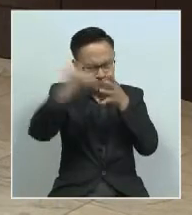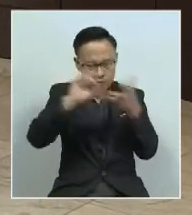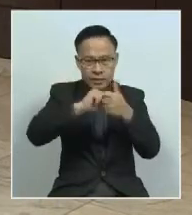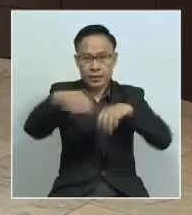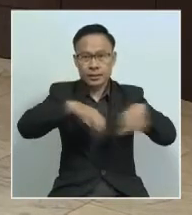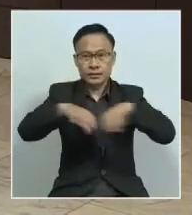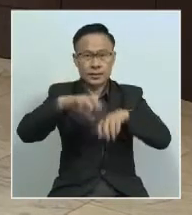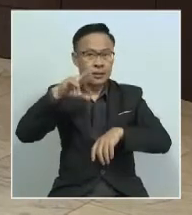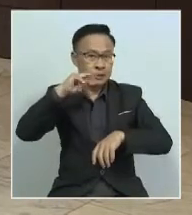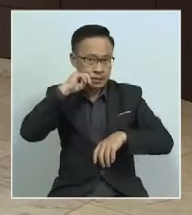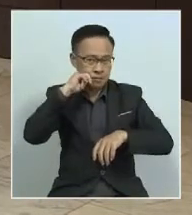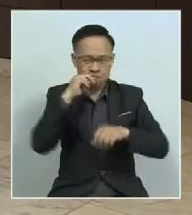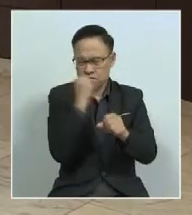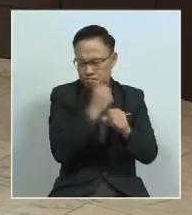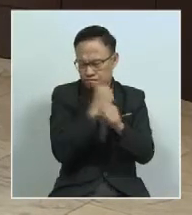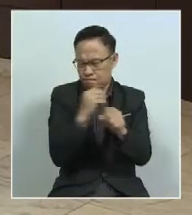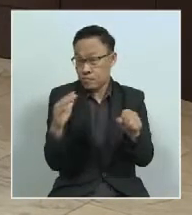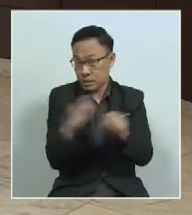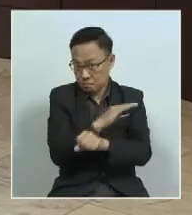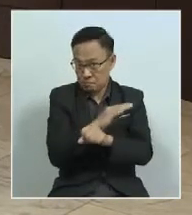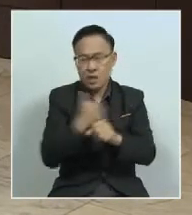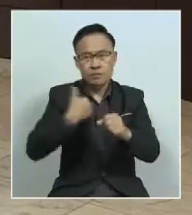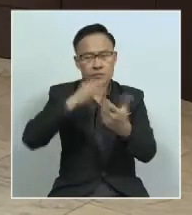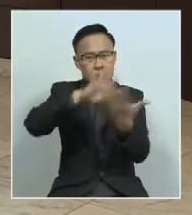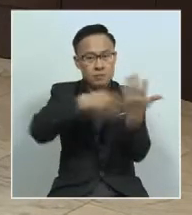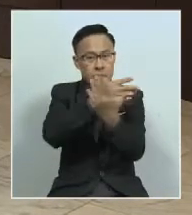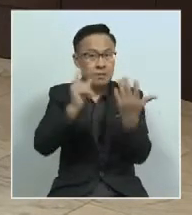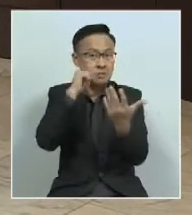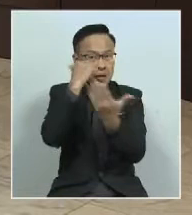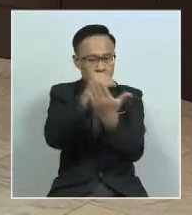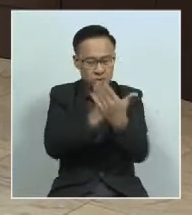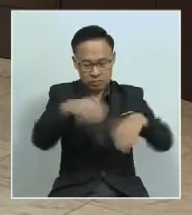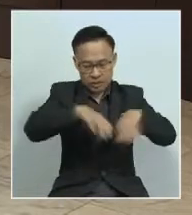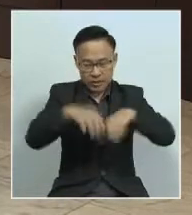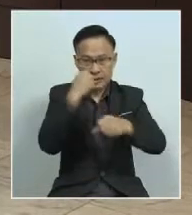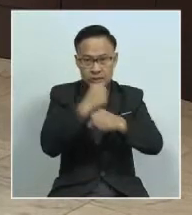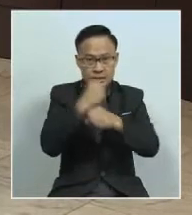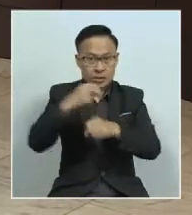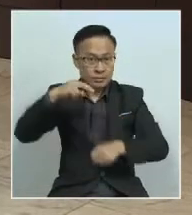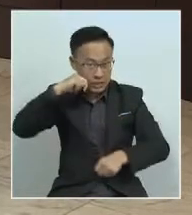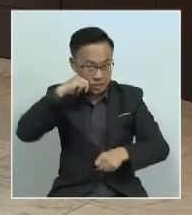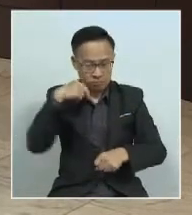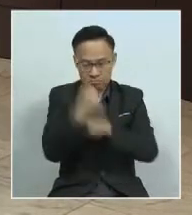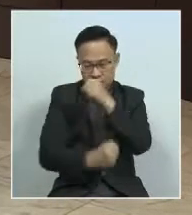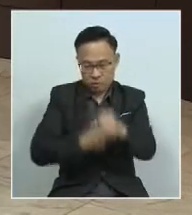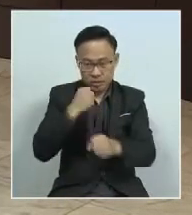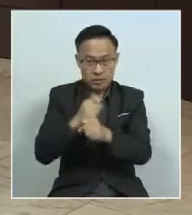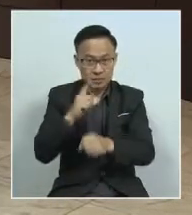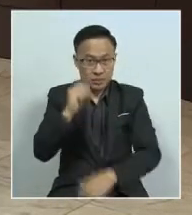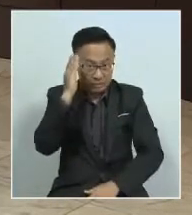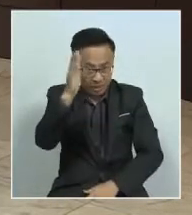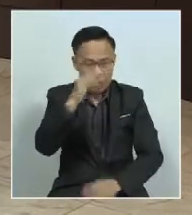การบริหารจัดการน้ำเป็นอย่างดีมีการออกแผนแม่บทการบริหารจัดการน้ำ20ปีออกมาเพื่อที่จะป้องกันแล้ว